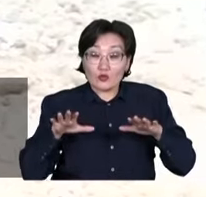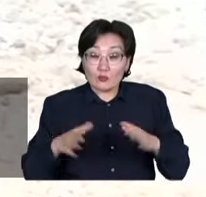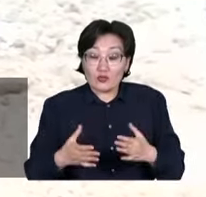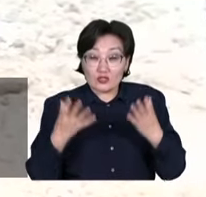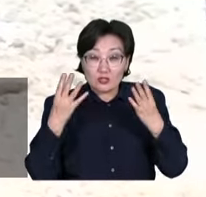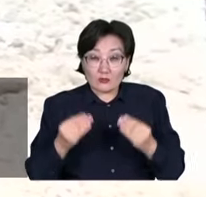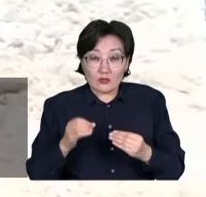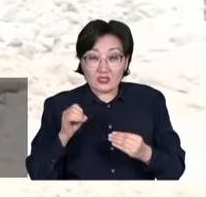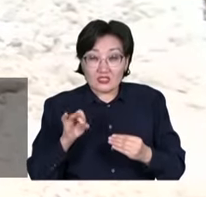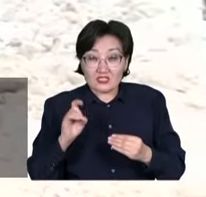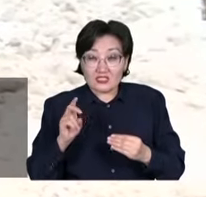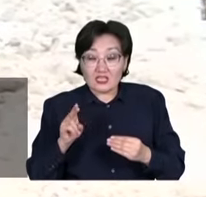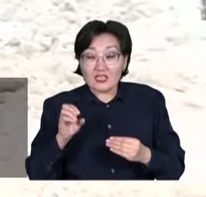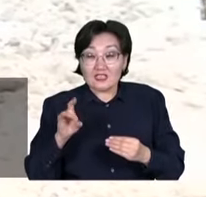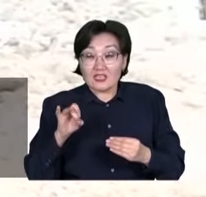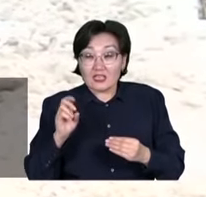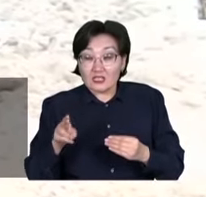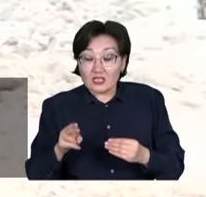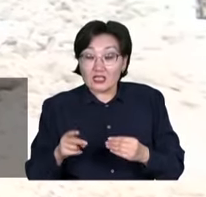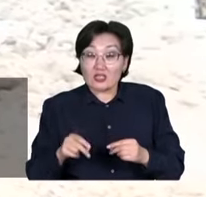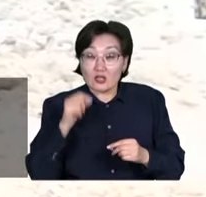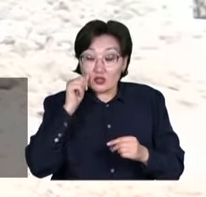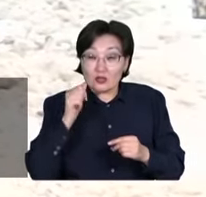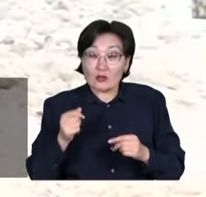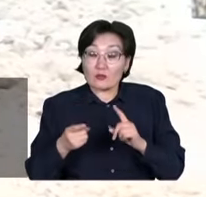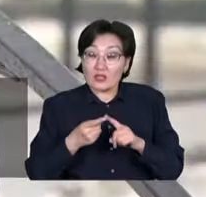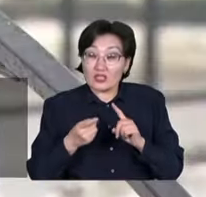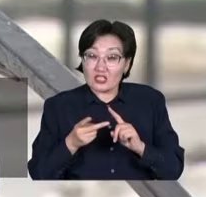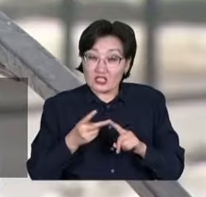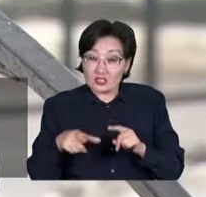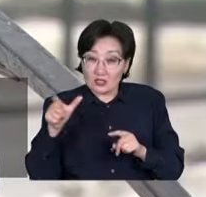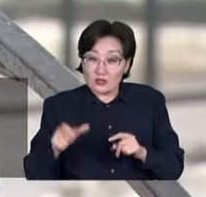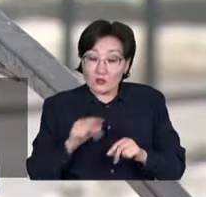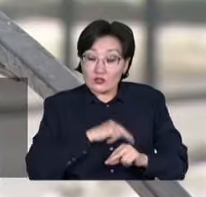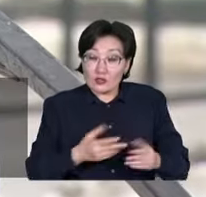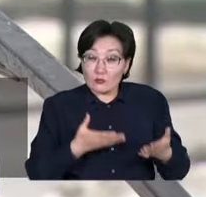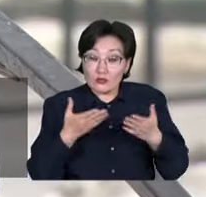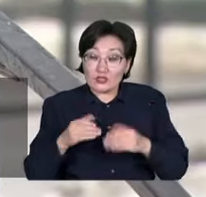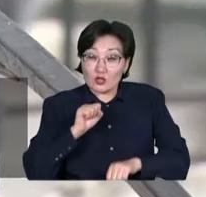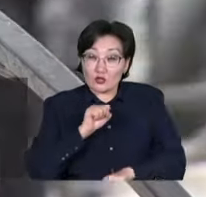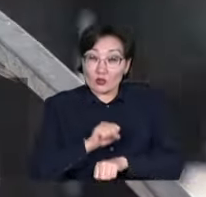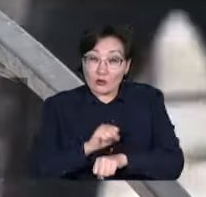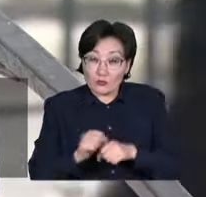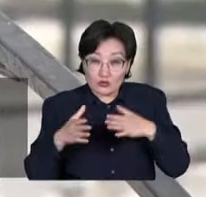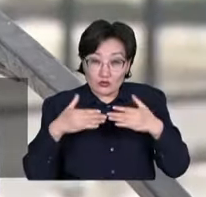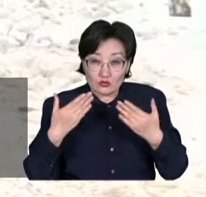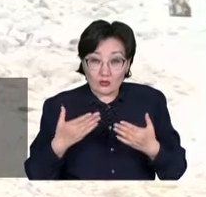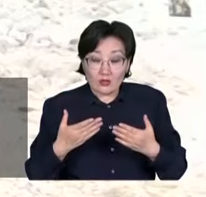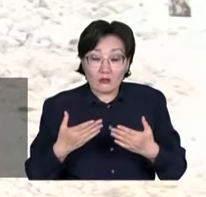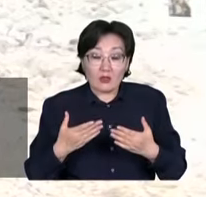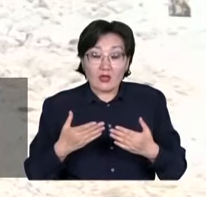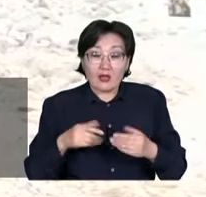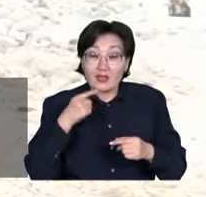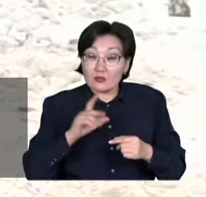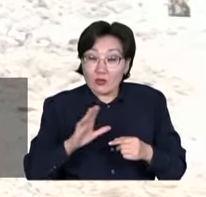деген жігітті напарнигі соны жұмысқа шақырып алады да, бұлар сіз тормоз жоқ деп айтпаңыз, аудио запись бар сондай.